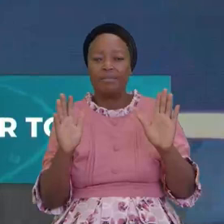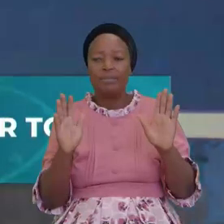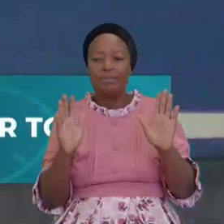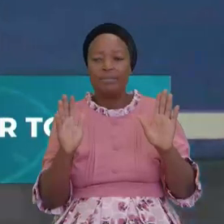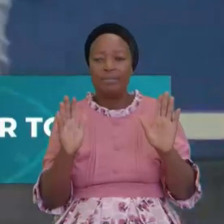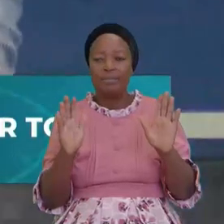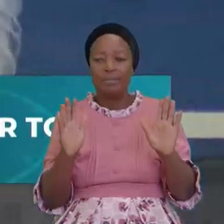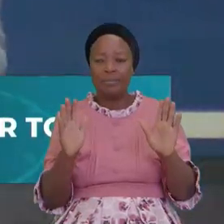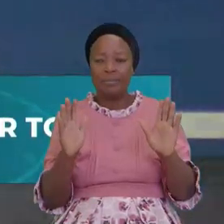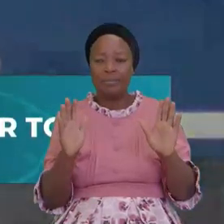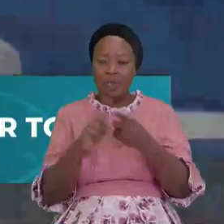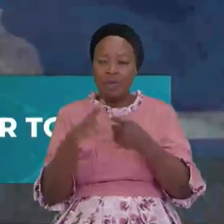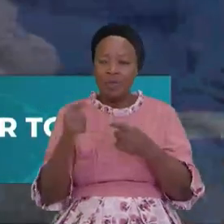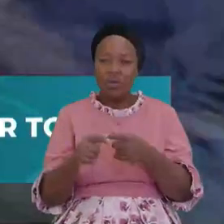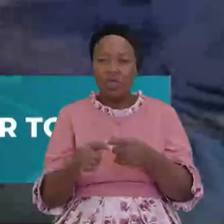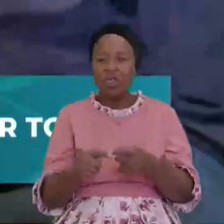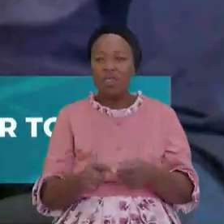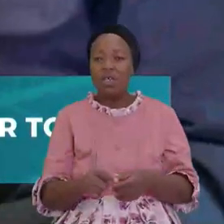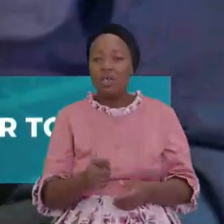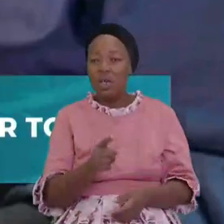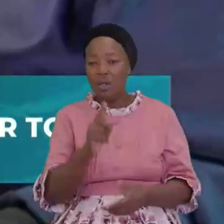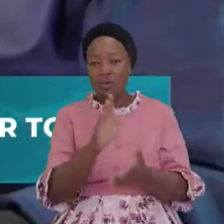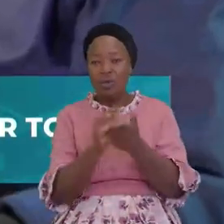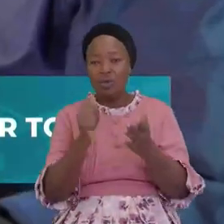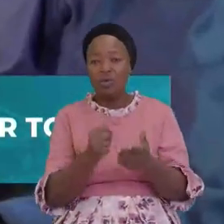croire avec une soumission absolue